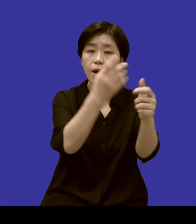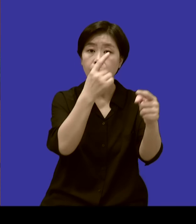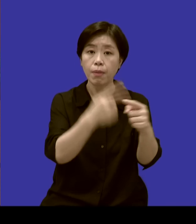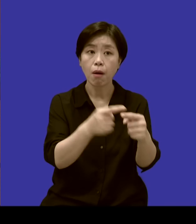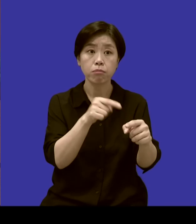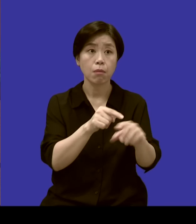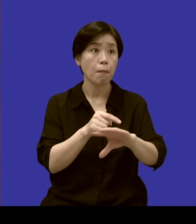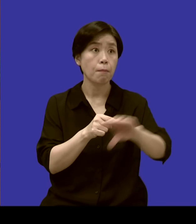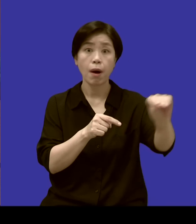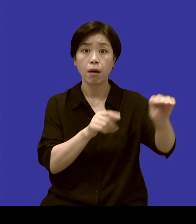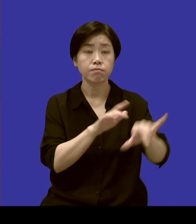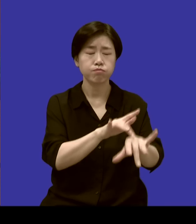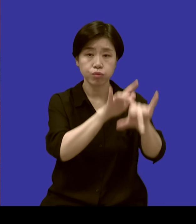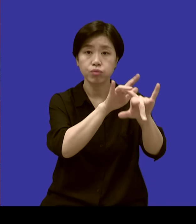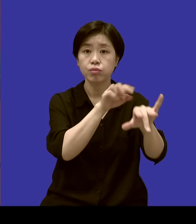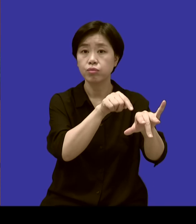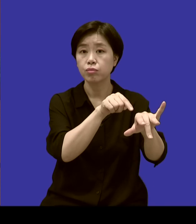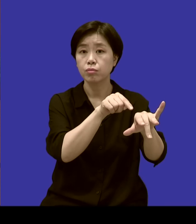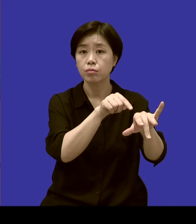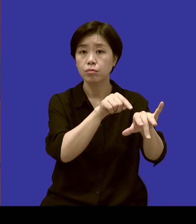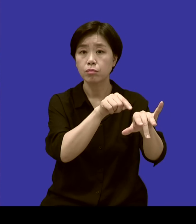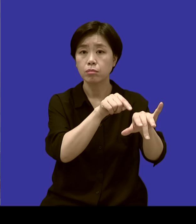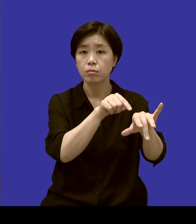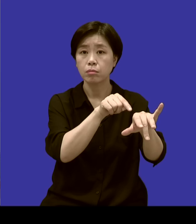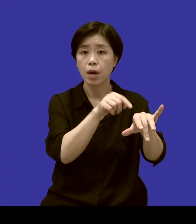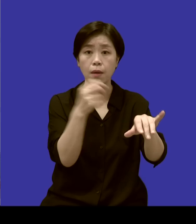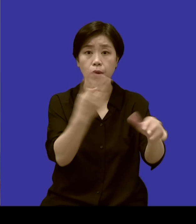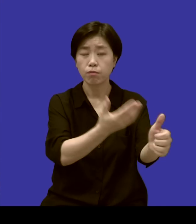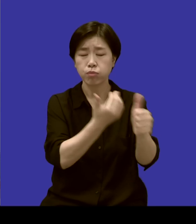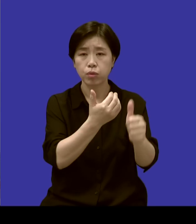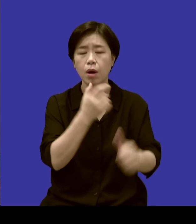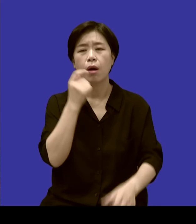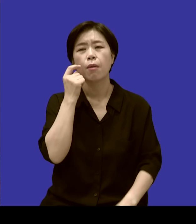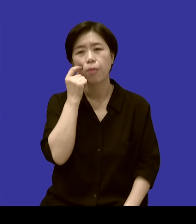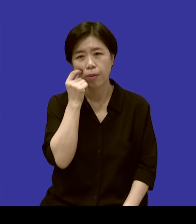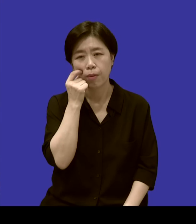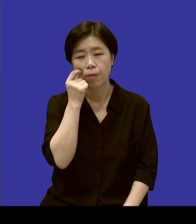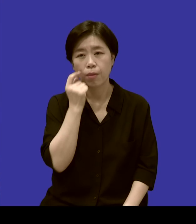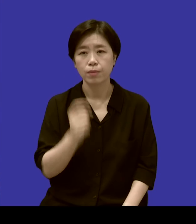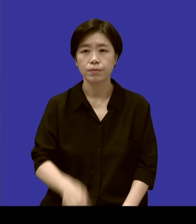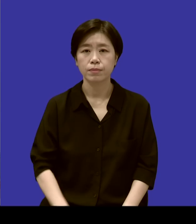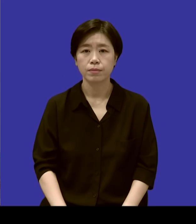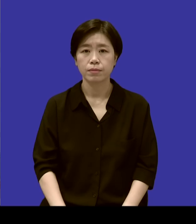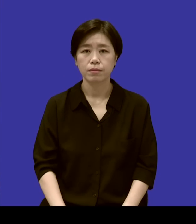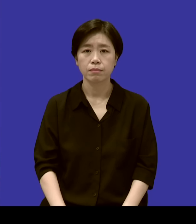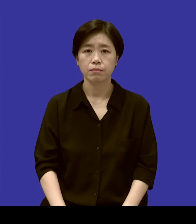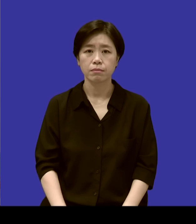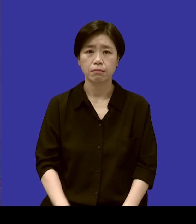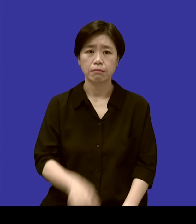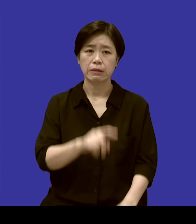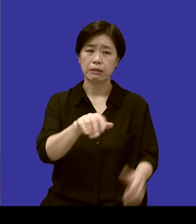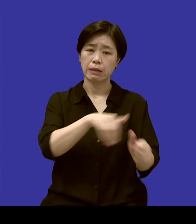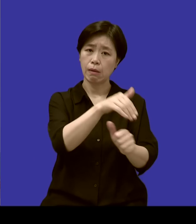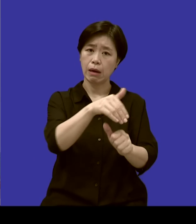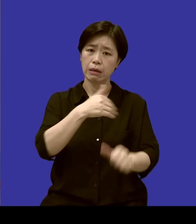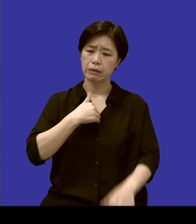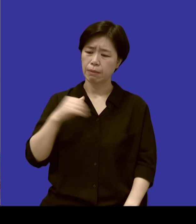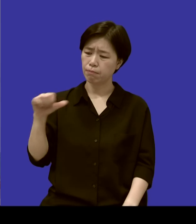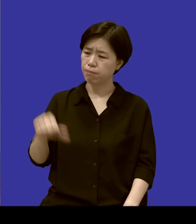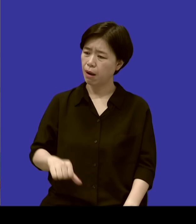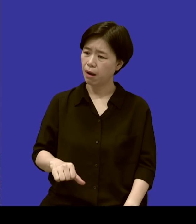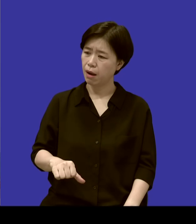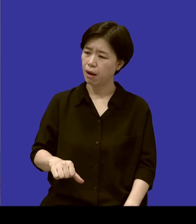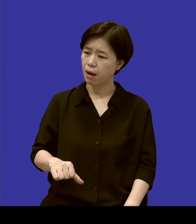없어지셨어요. 그래서 그걸 못 막았어요. 그러니까 그것이 또 나는 실패한 기분, 내가